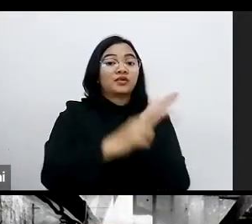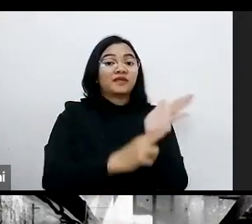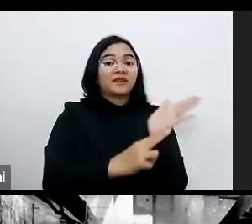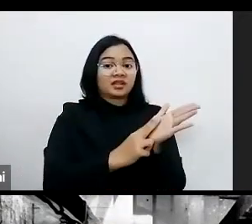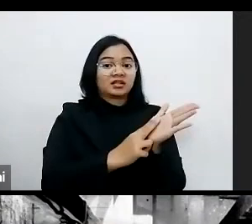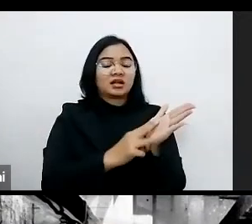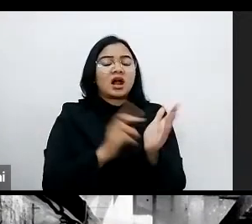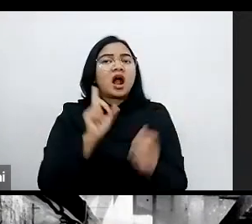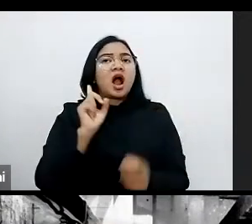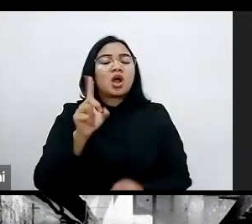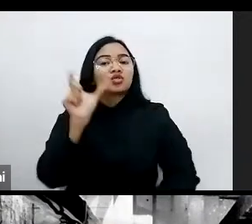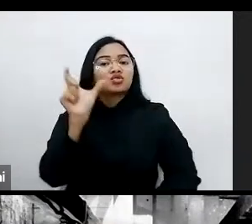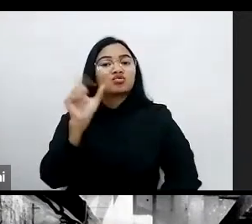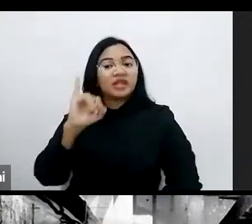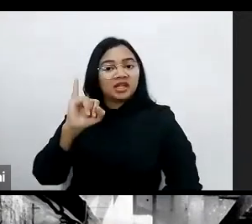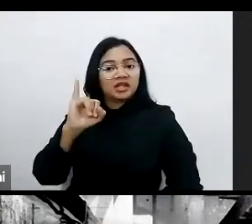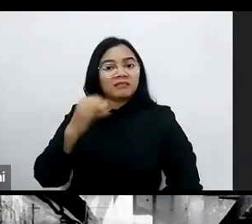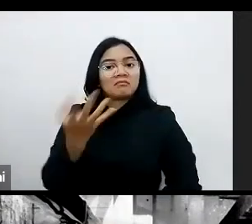bagaimana, Mbak?